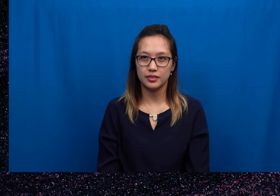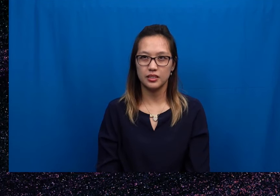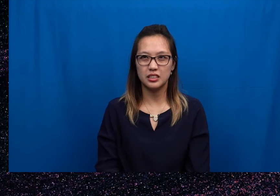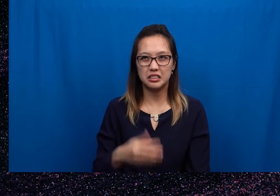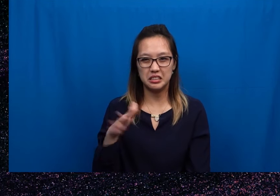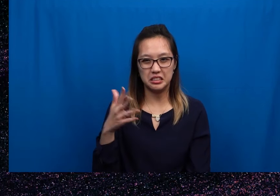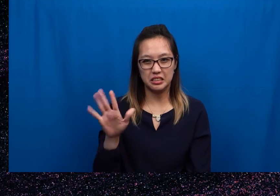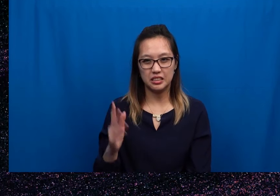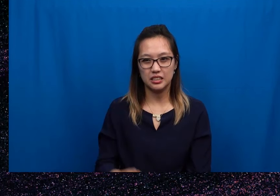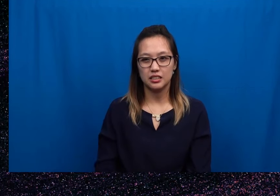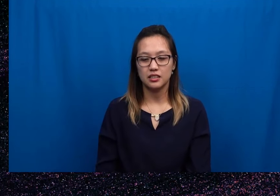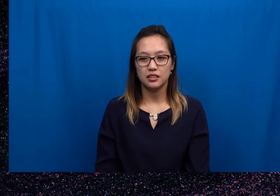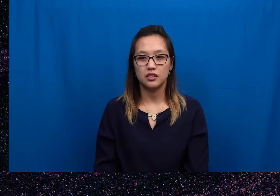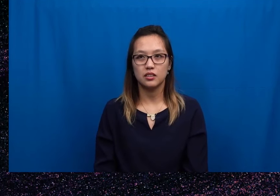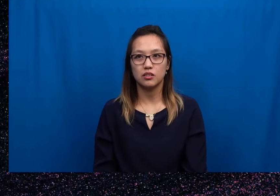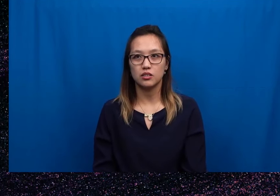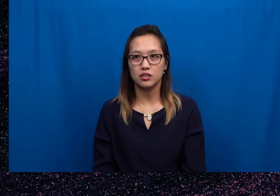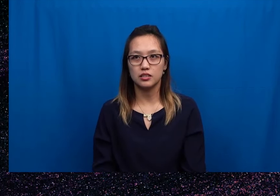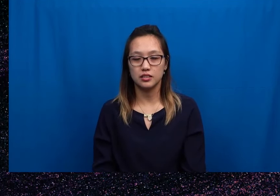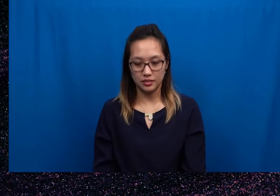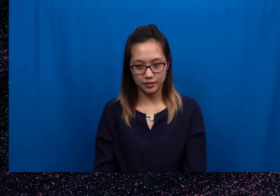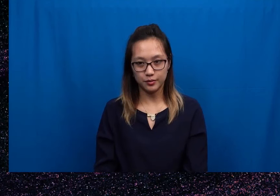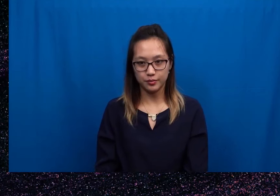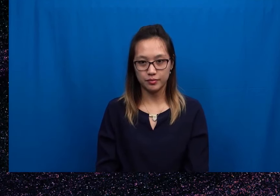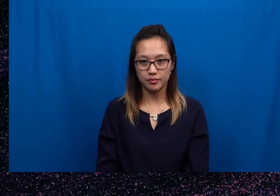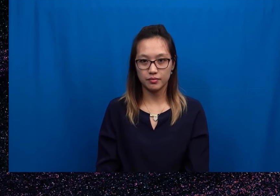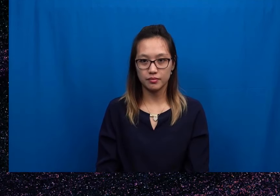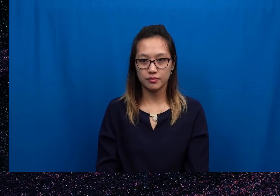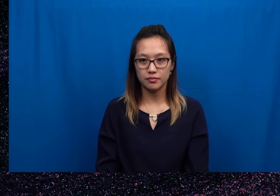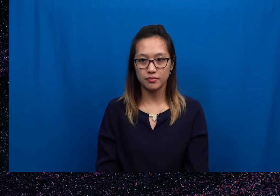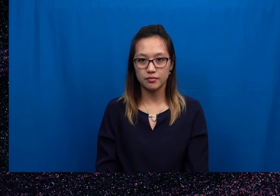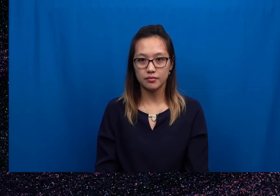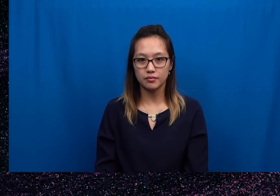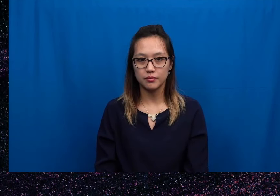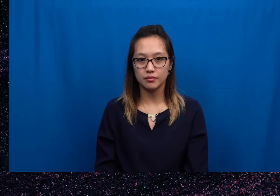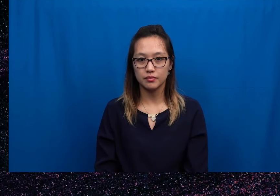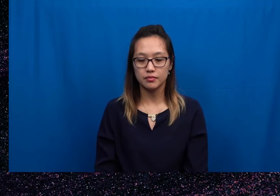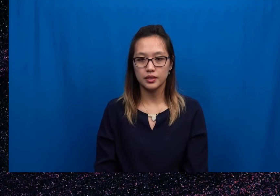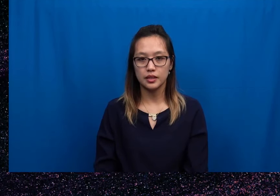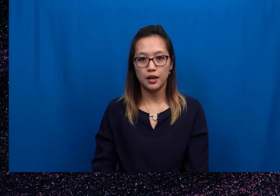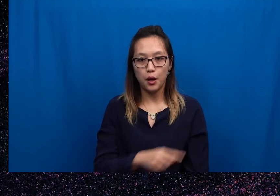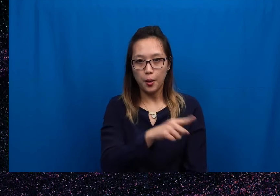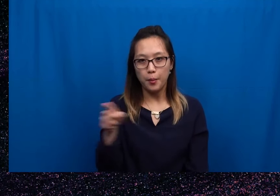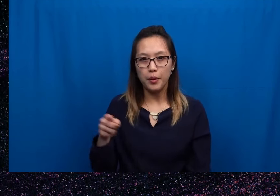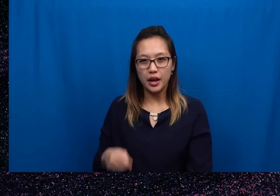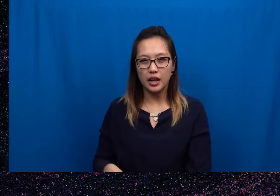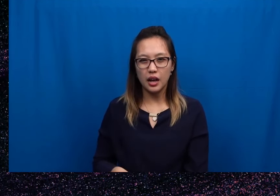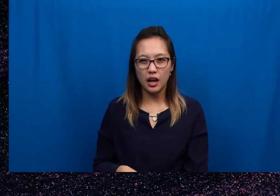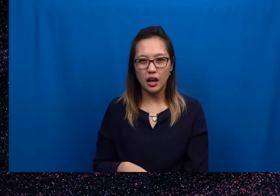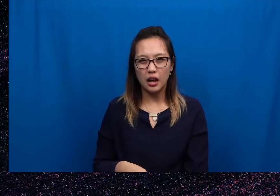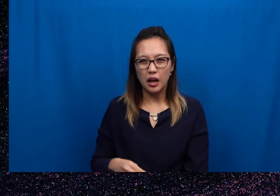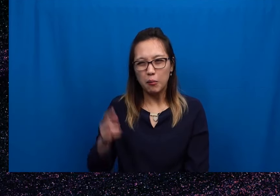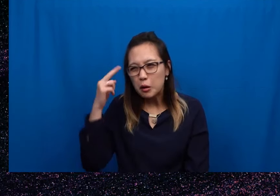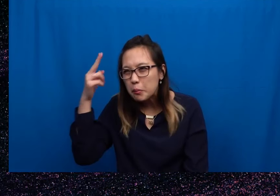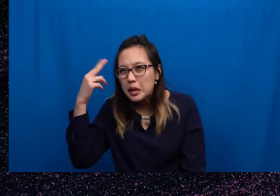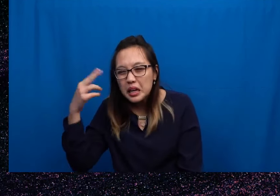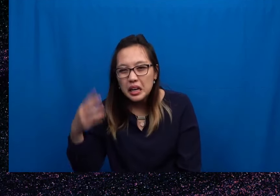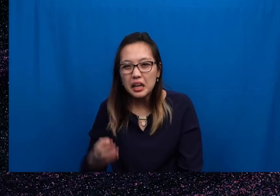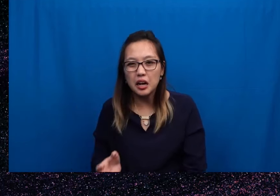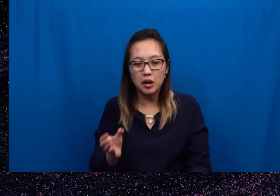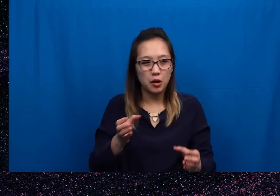berbuat sesuatu yang baik. Mereka mengira bahwa mereka melakukan kesalehan. Mereka mengira mereka